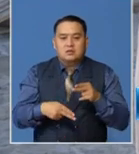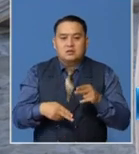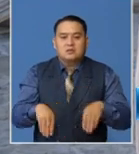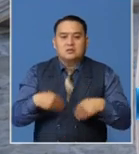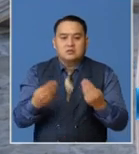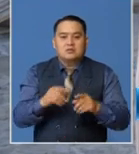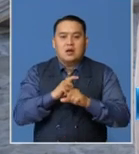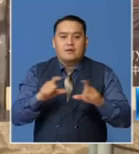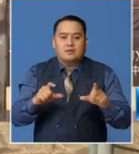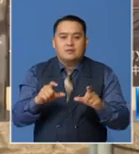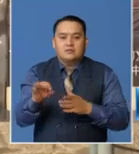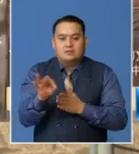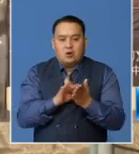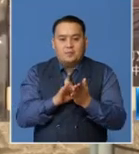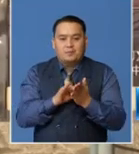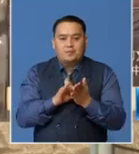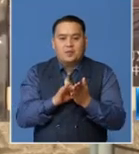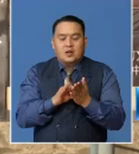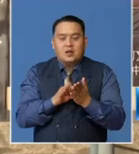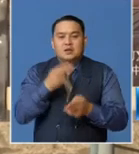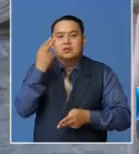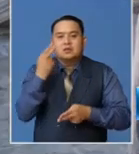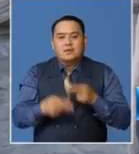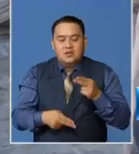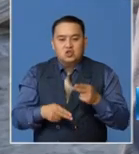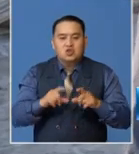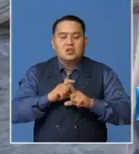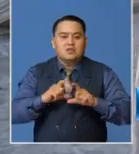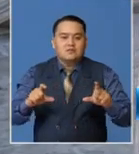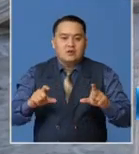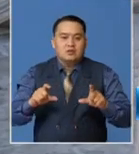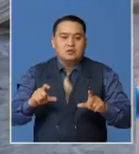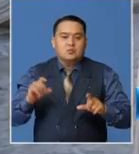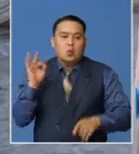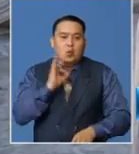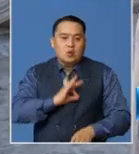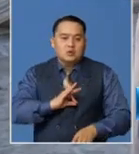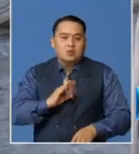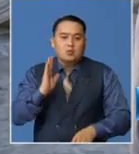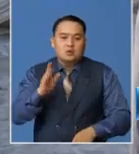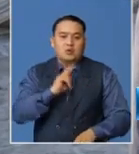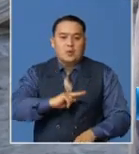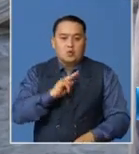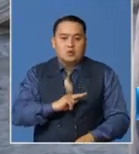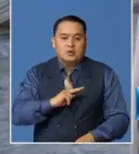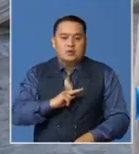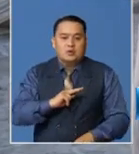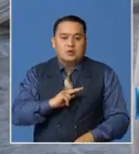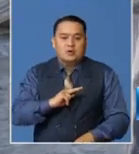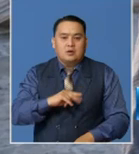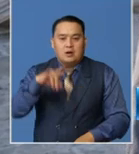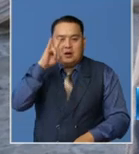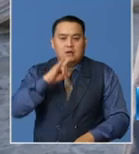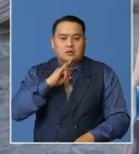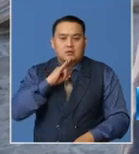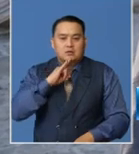сдавать объект срок вот по завершению и ввода в эксплуатацию в объекте будут работать в основном коза